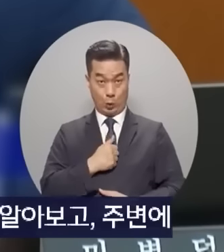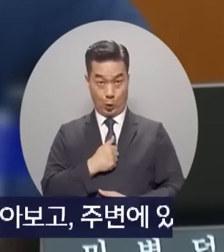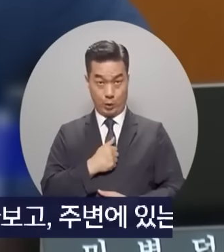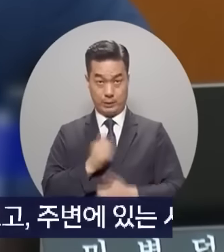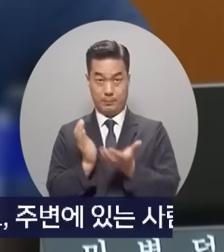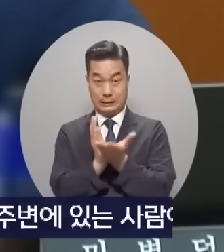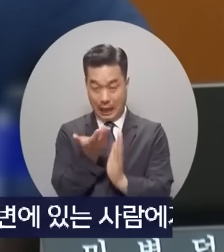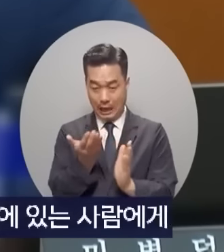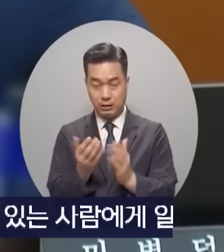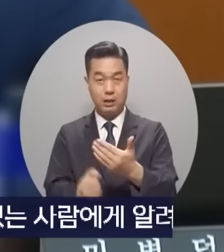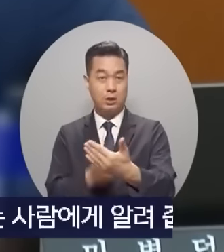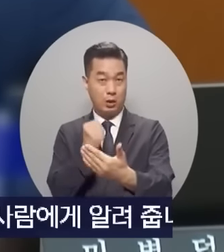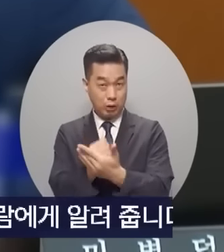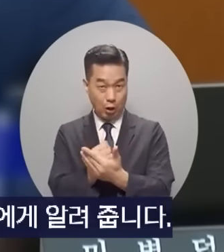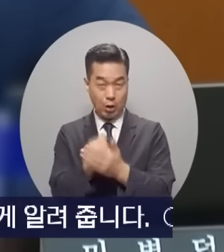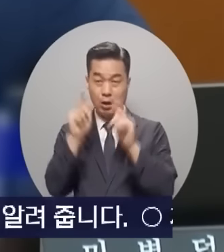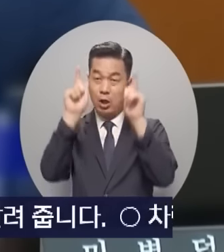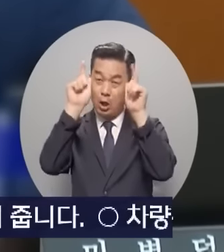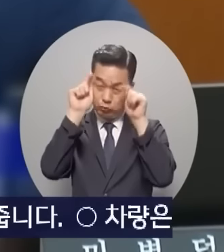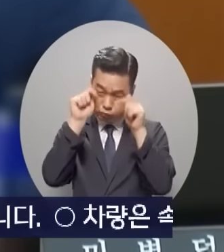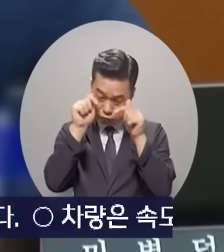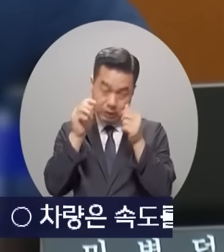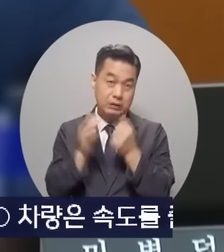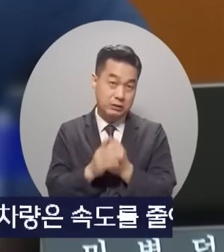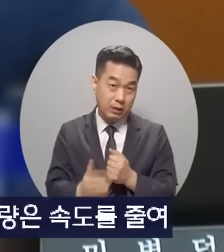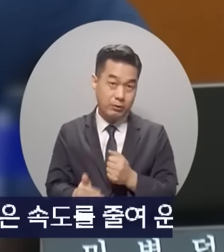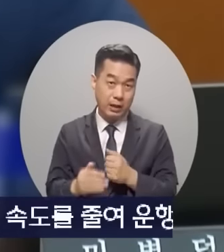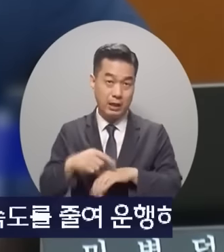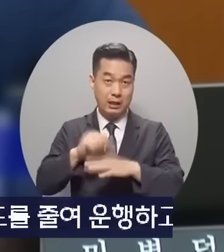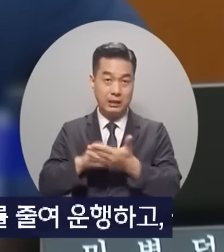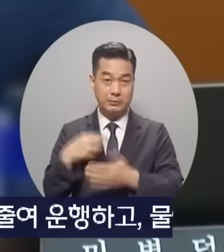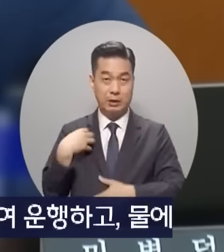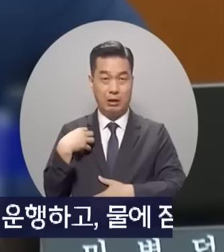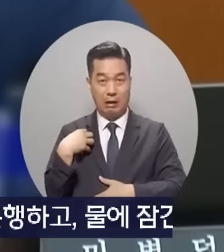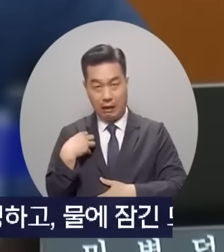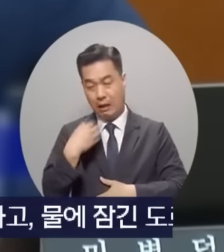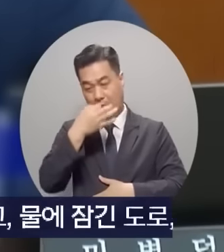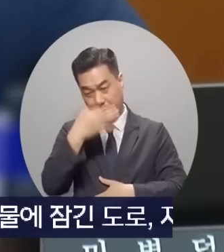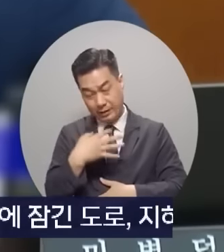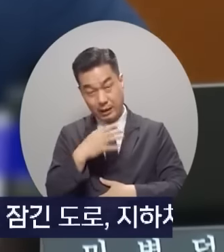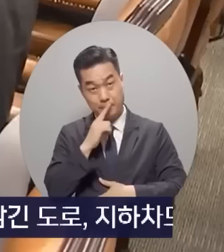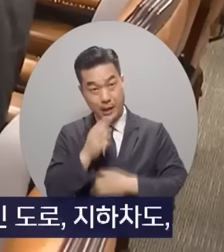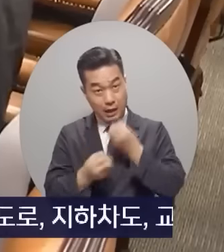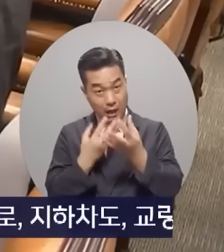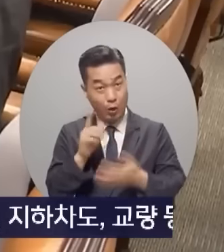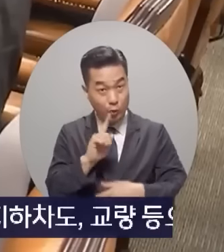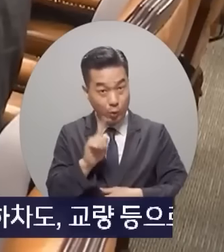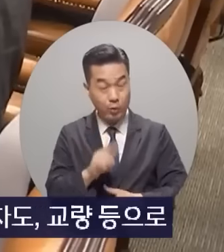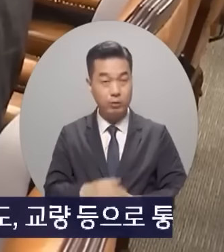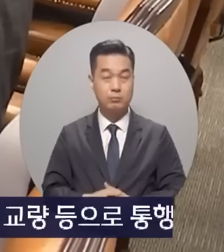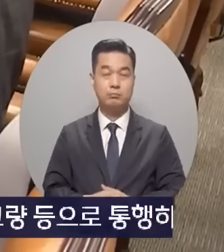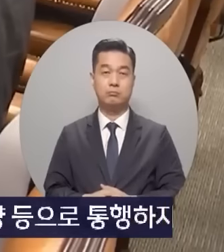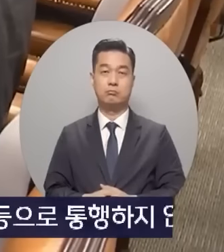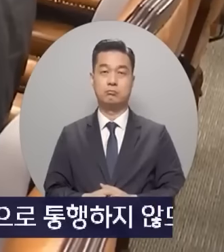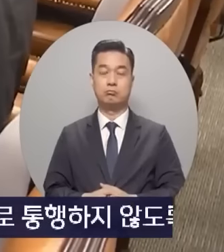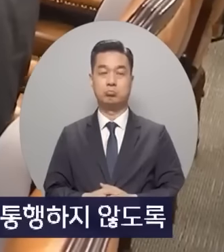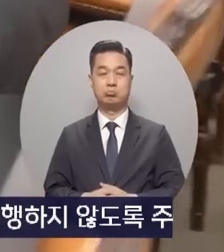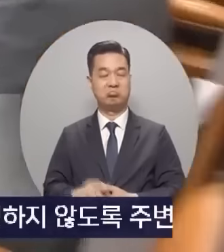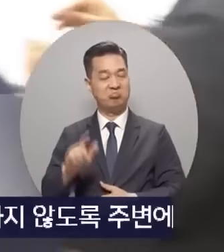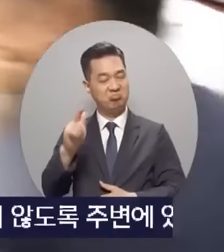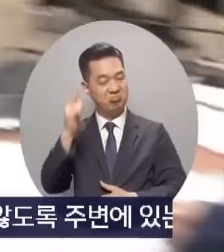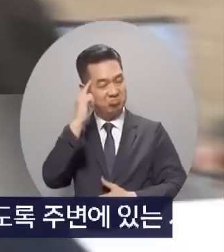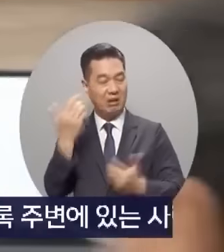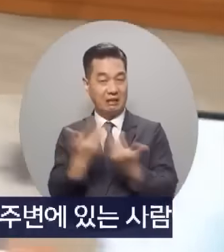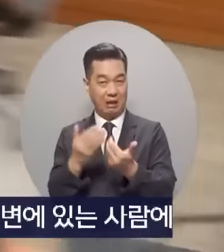대는 결정을 해야 되기 때문에 그래서 심리적으로 힘들다라고 한 거 아닙니까? 반면 국민의힘